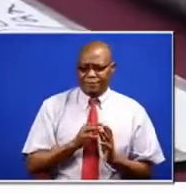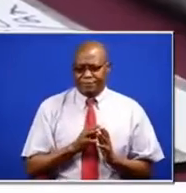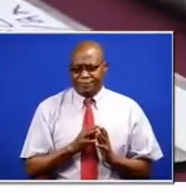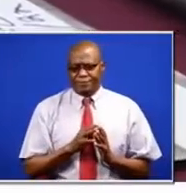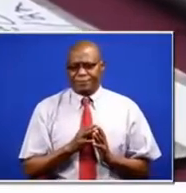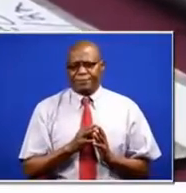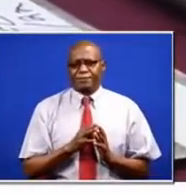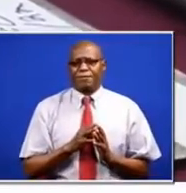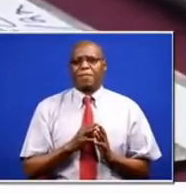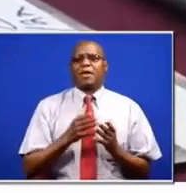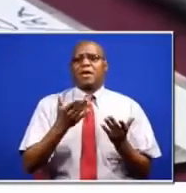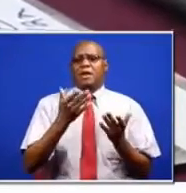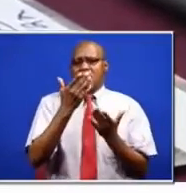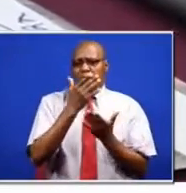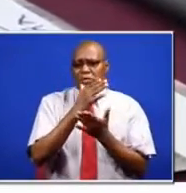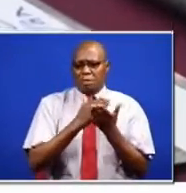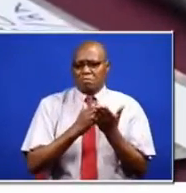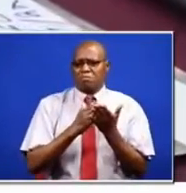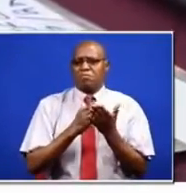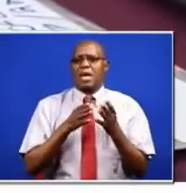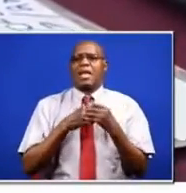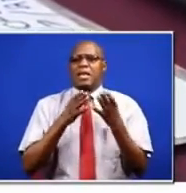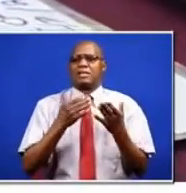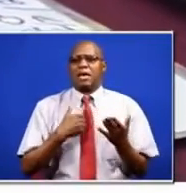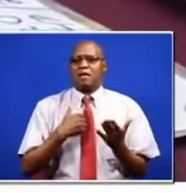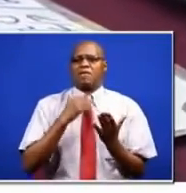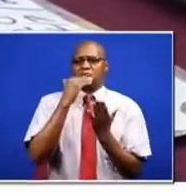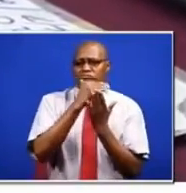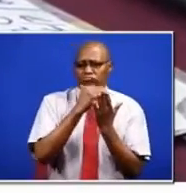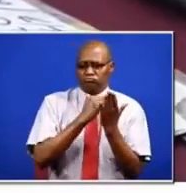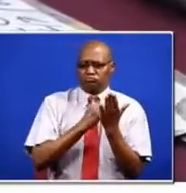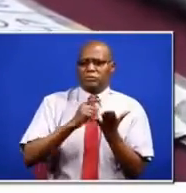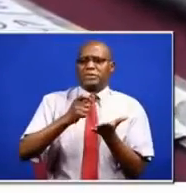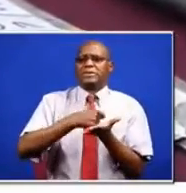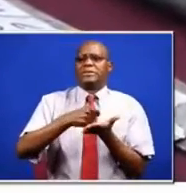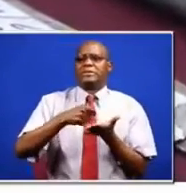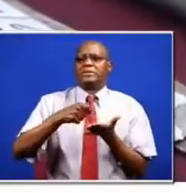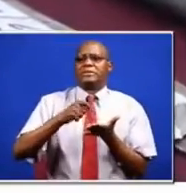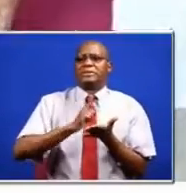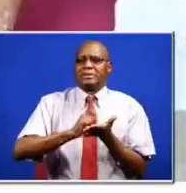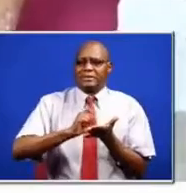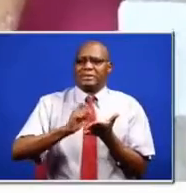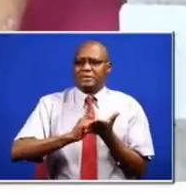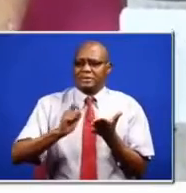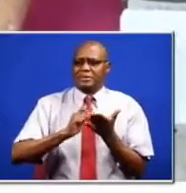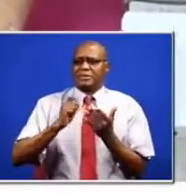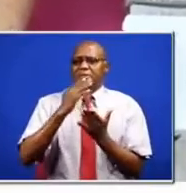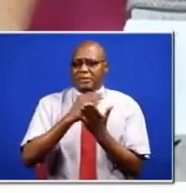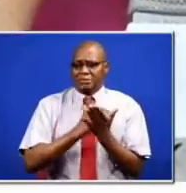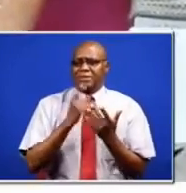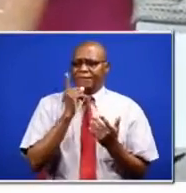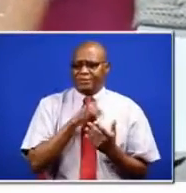viongozi wameandikisha taarifa na uchunguzi unaendelea na tutahakikisha umekanyaga kotini. Kufikia